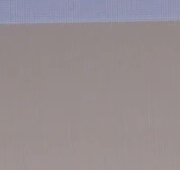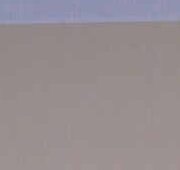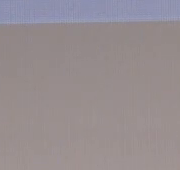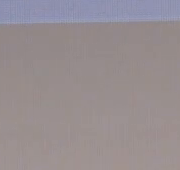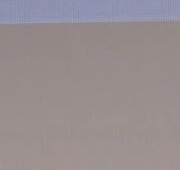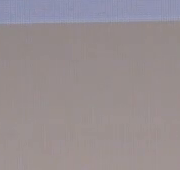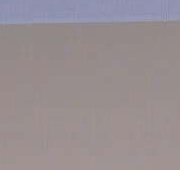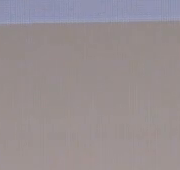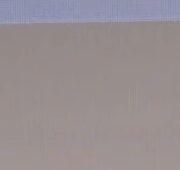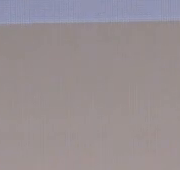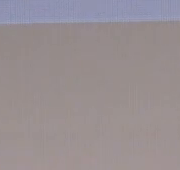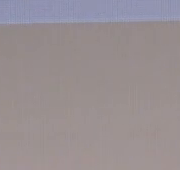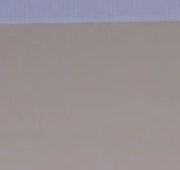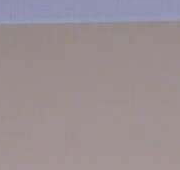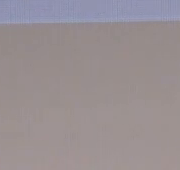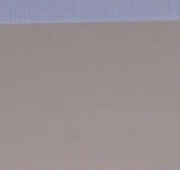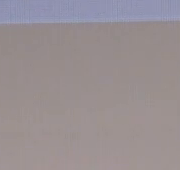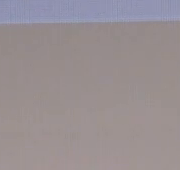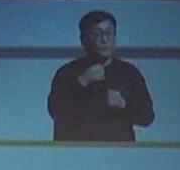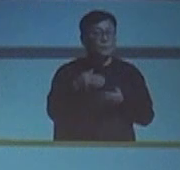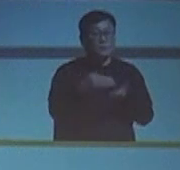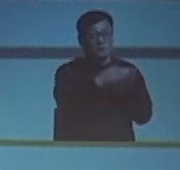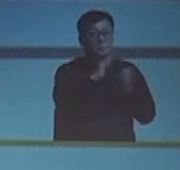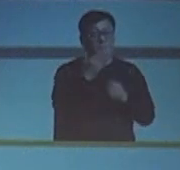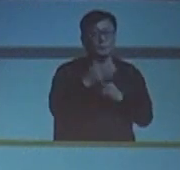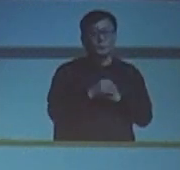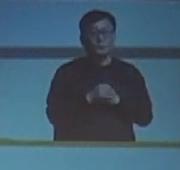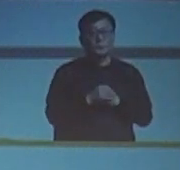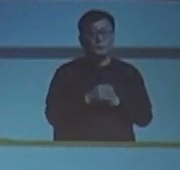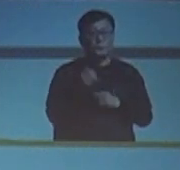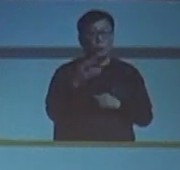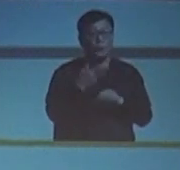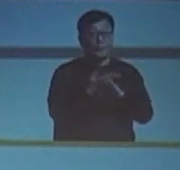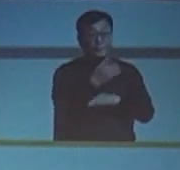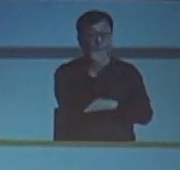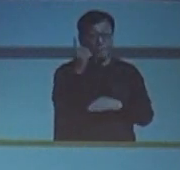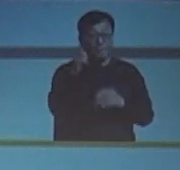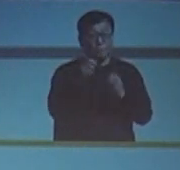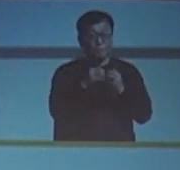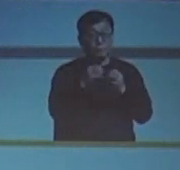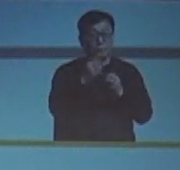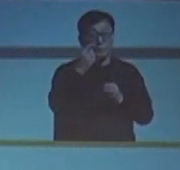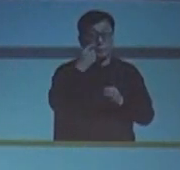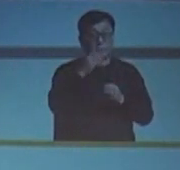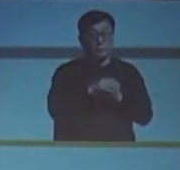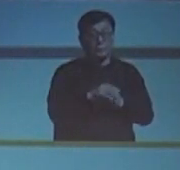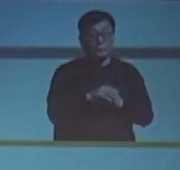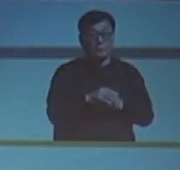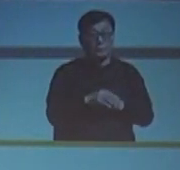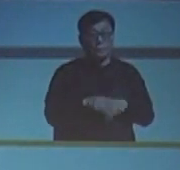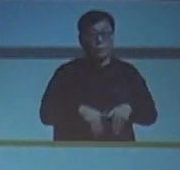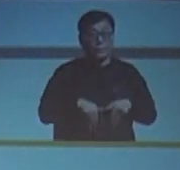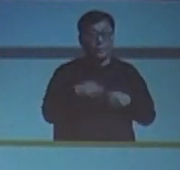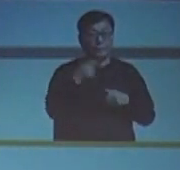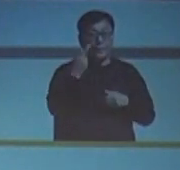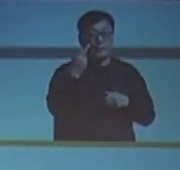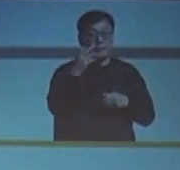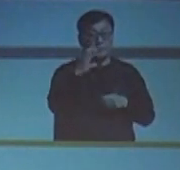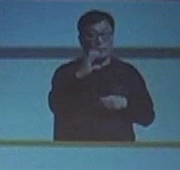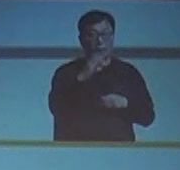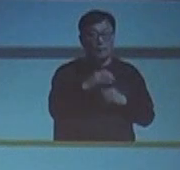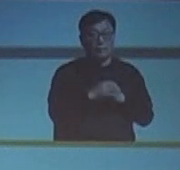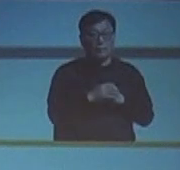전화해 주시면 되겠습니다. 네. 네. 또 다른 문자 한번 볼까요? 남천성당 읽어주시죠. 박상란 노엘라님. 네,